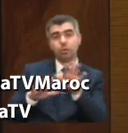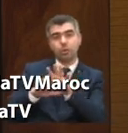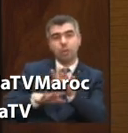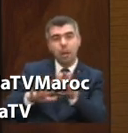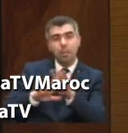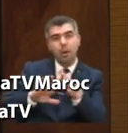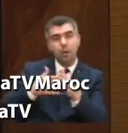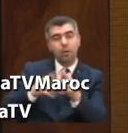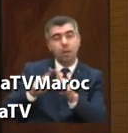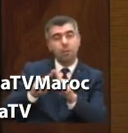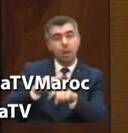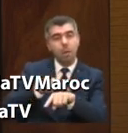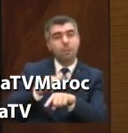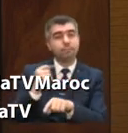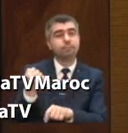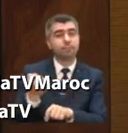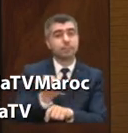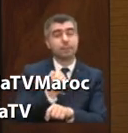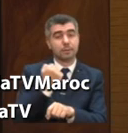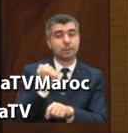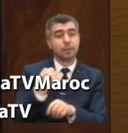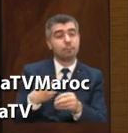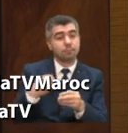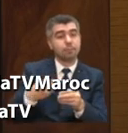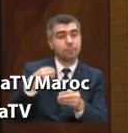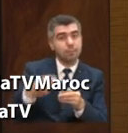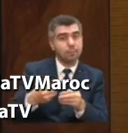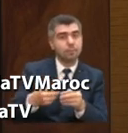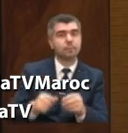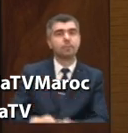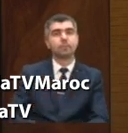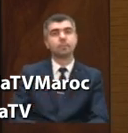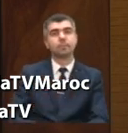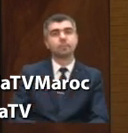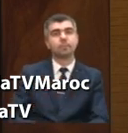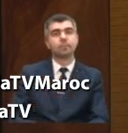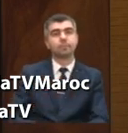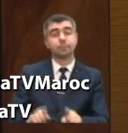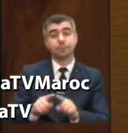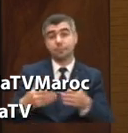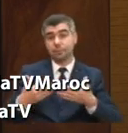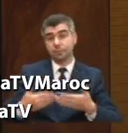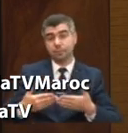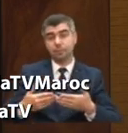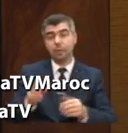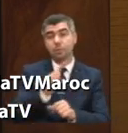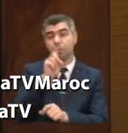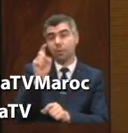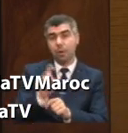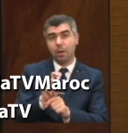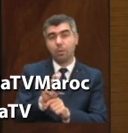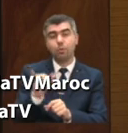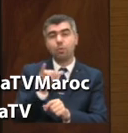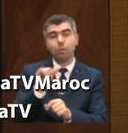ستكون ممتدة في الزمان متجاوزة فترة الطوارئ الصحية، وفي هذا الإطار يطرح التساؤل حول